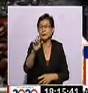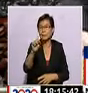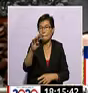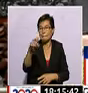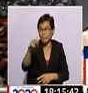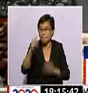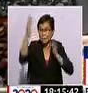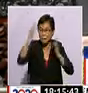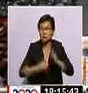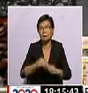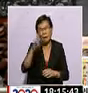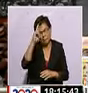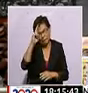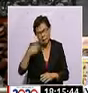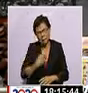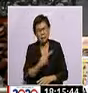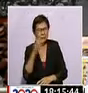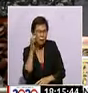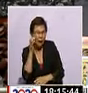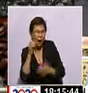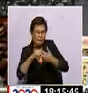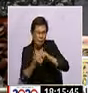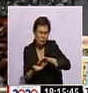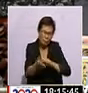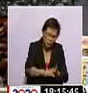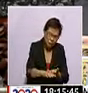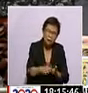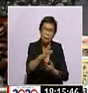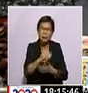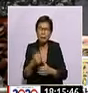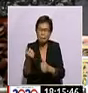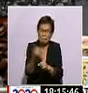Acap kali kita mendengar berkenaan isu kematian dan